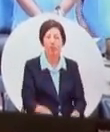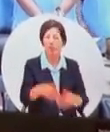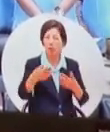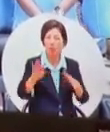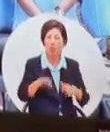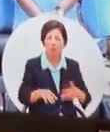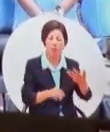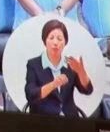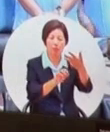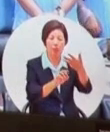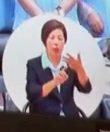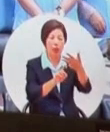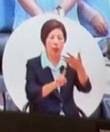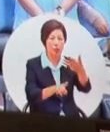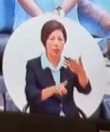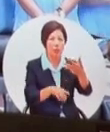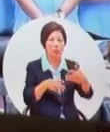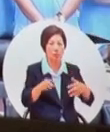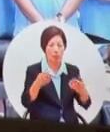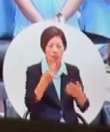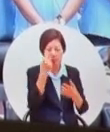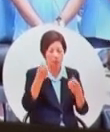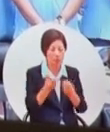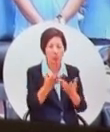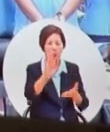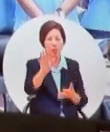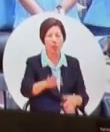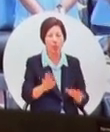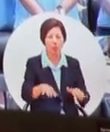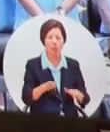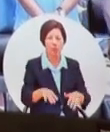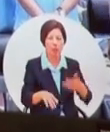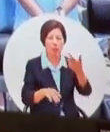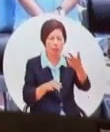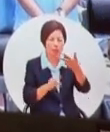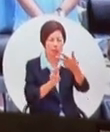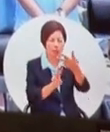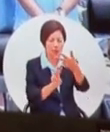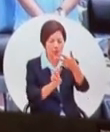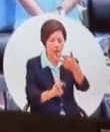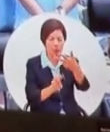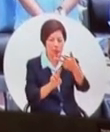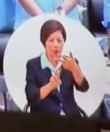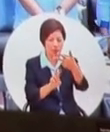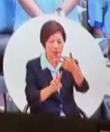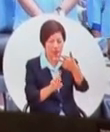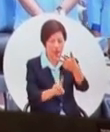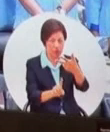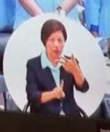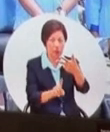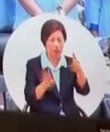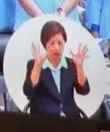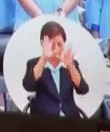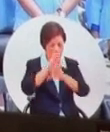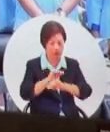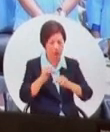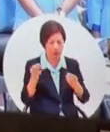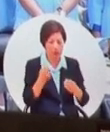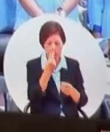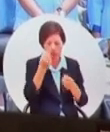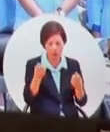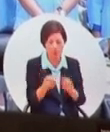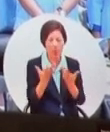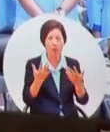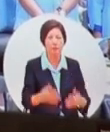871气爆。各位，现在叫做731气爆，因为它发生在7月31号的晚上。如果呢，陈